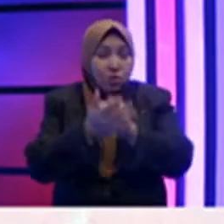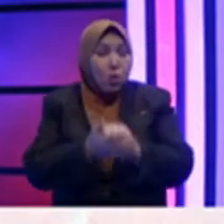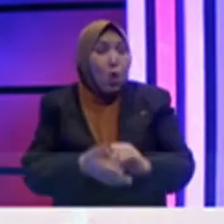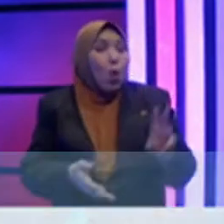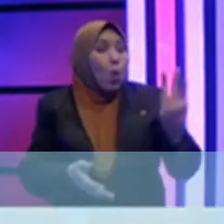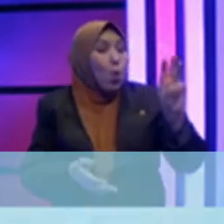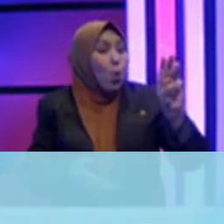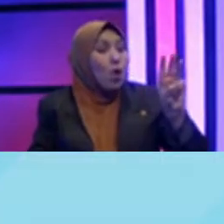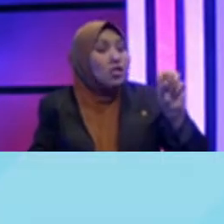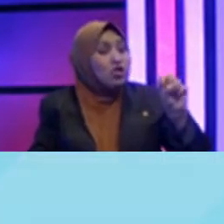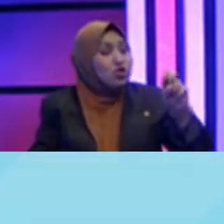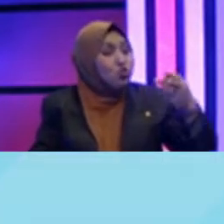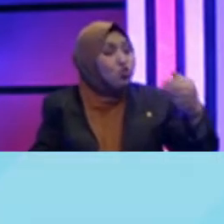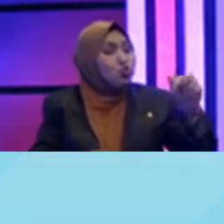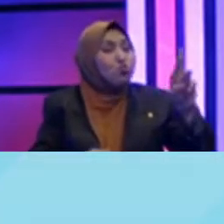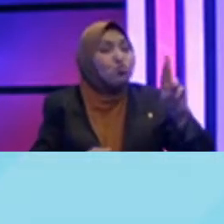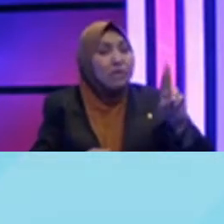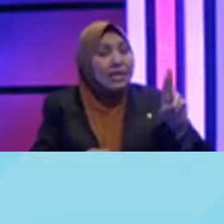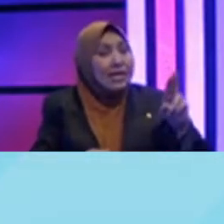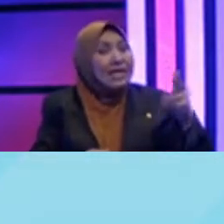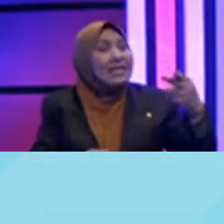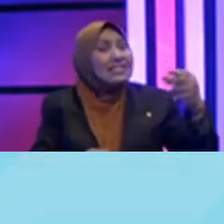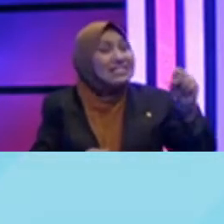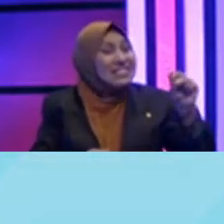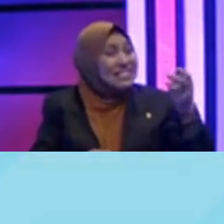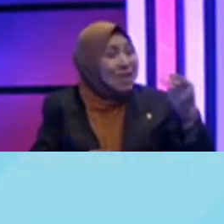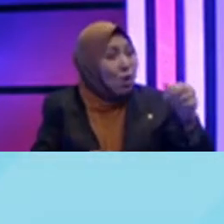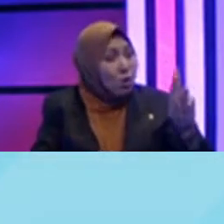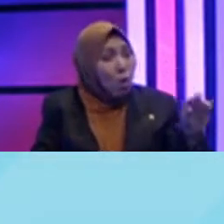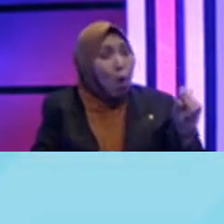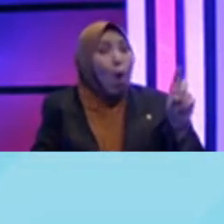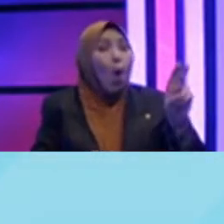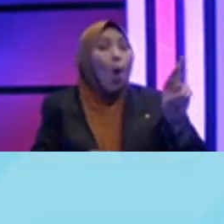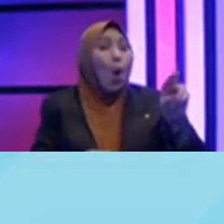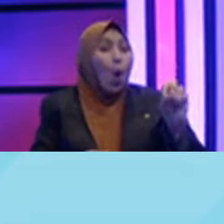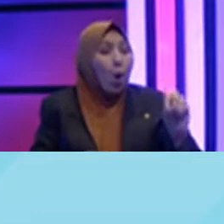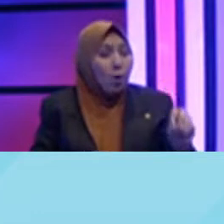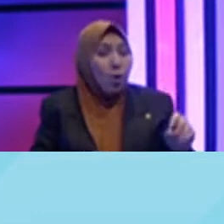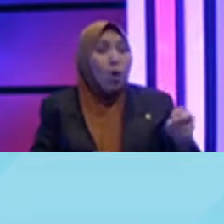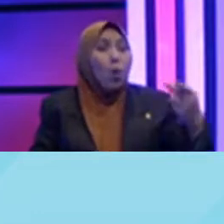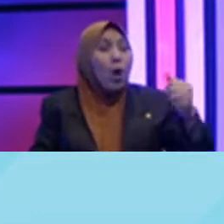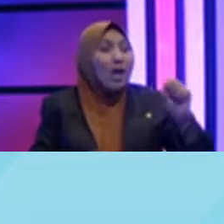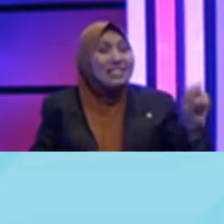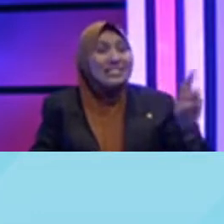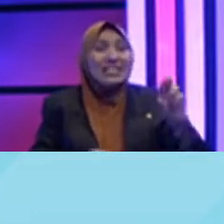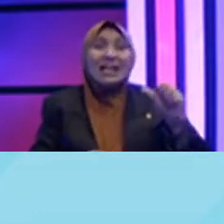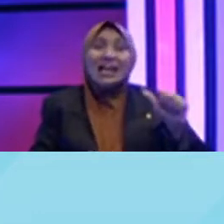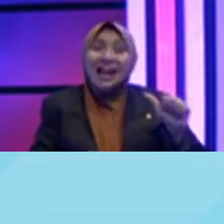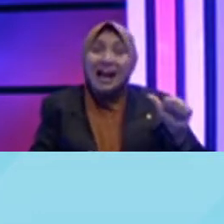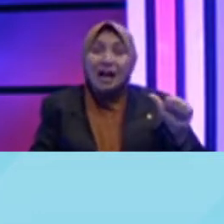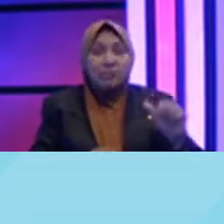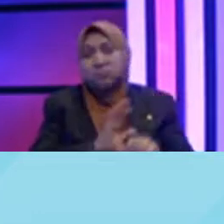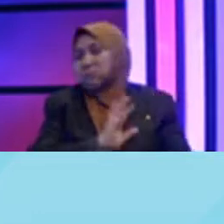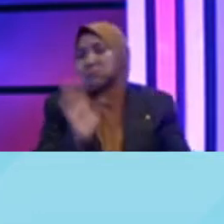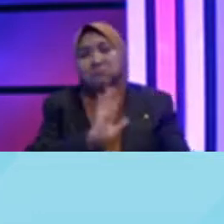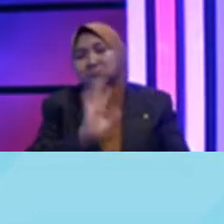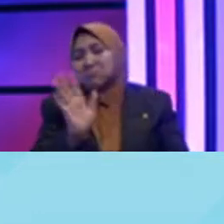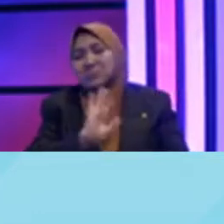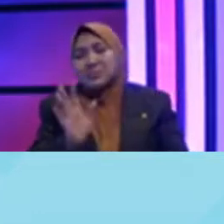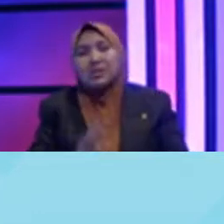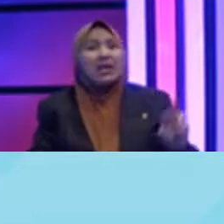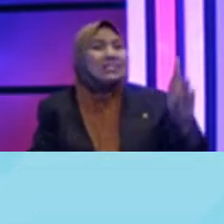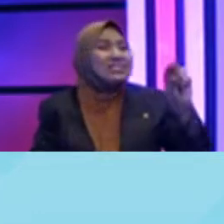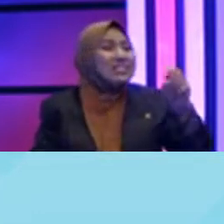di sulaimana WA hoshiro tuh tidak boleh baca Wah usir Aliya wuih baju wau